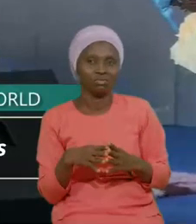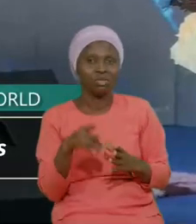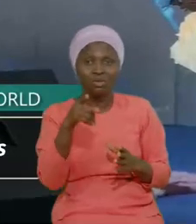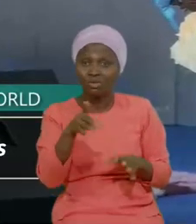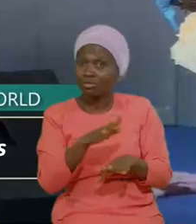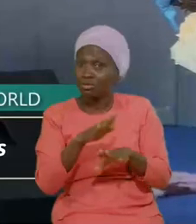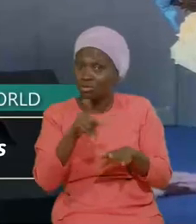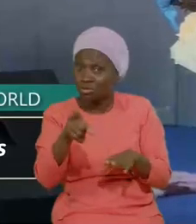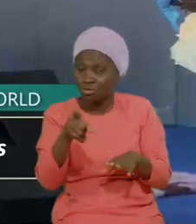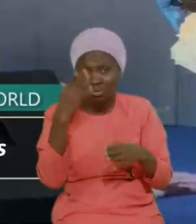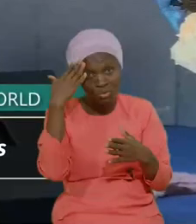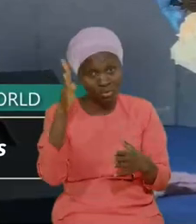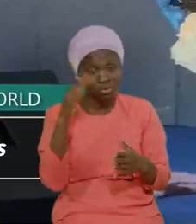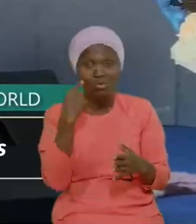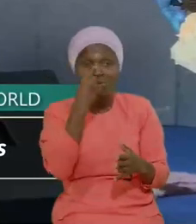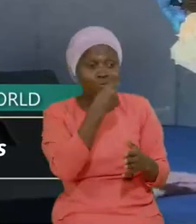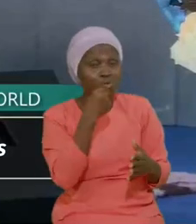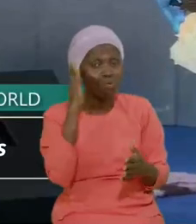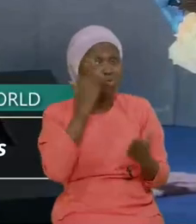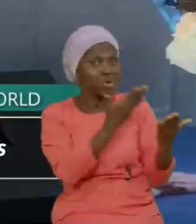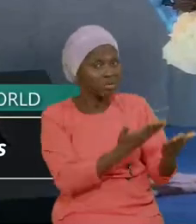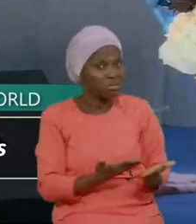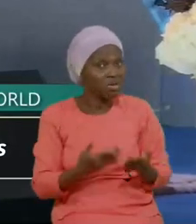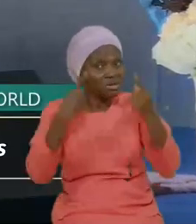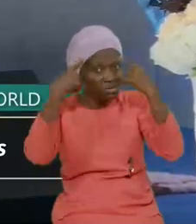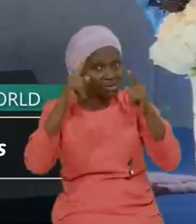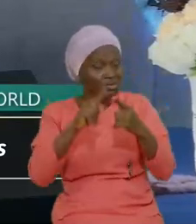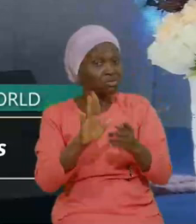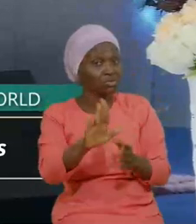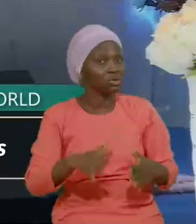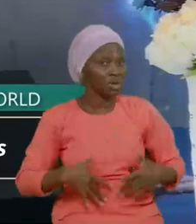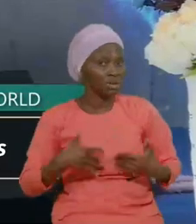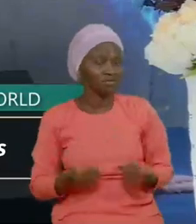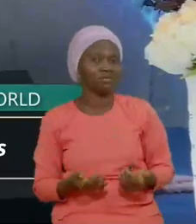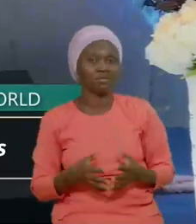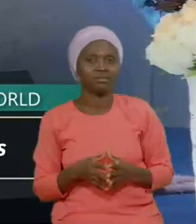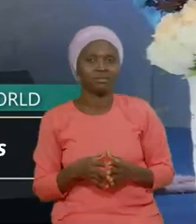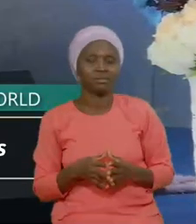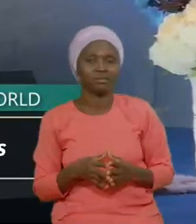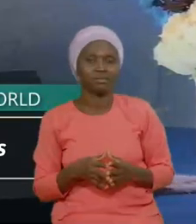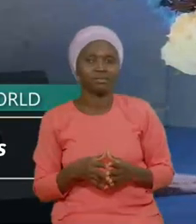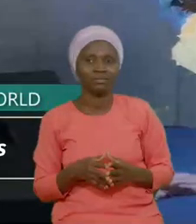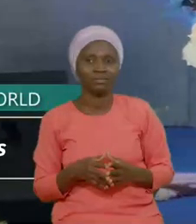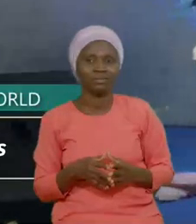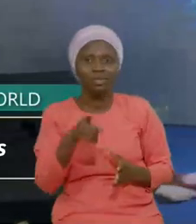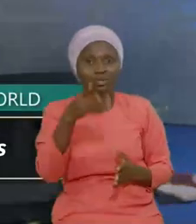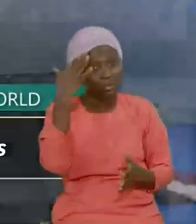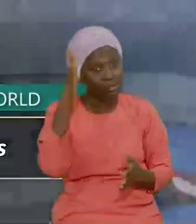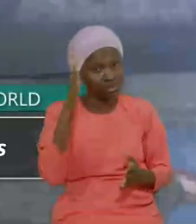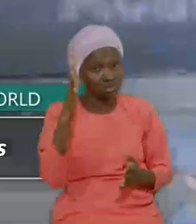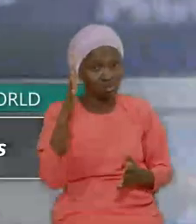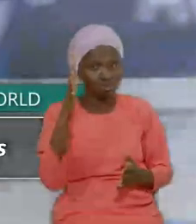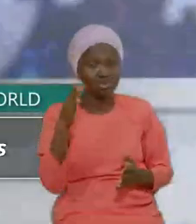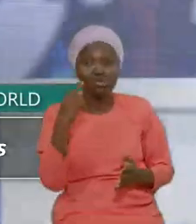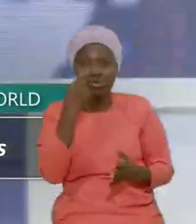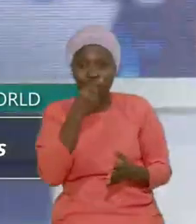Change ton attitude. Tu ne connais pas celui qui enverra le